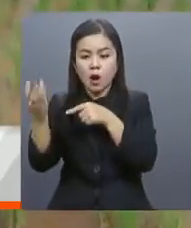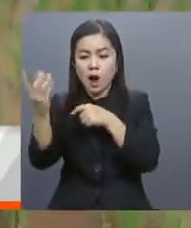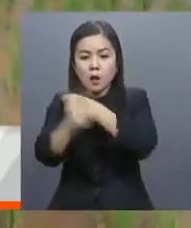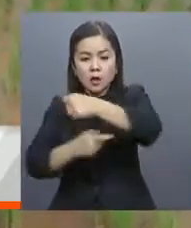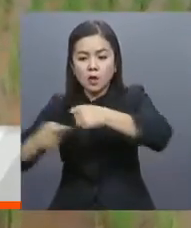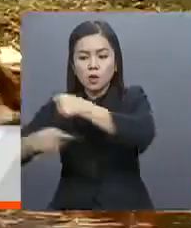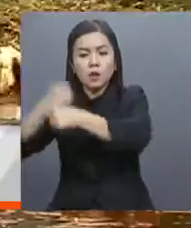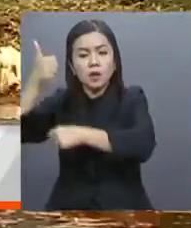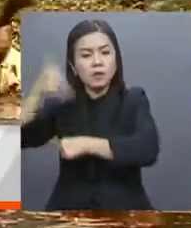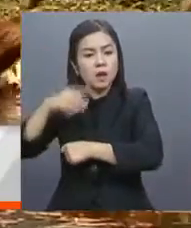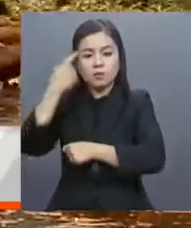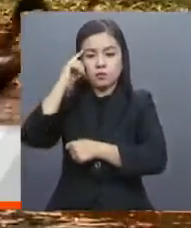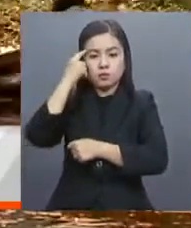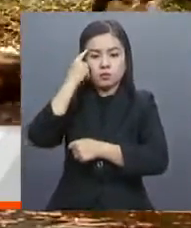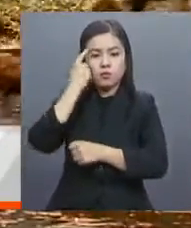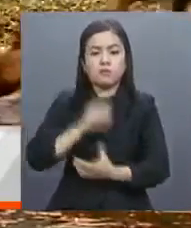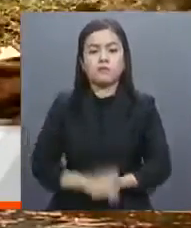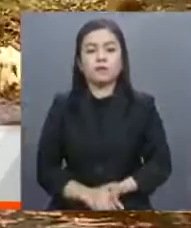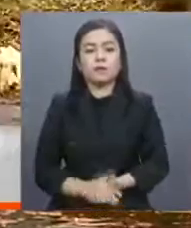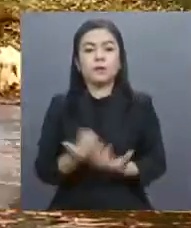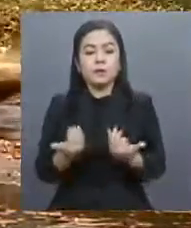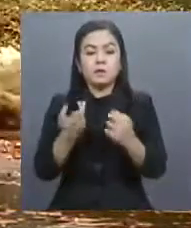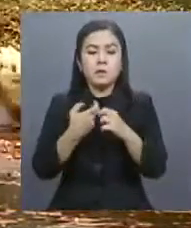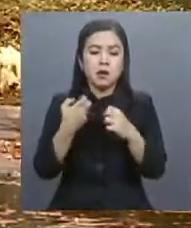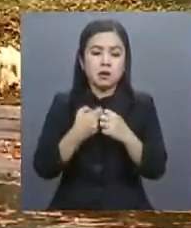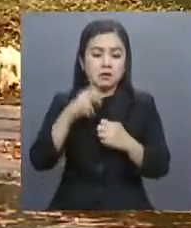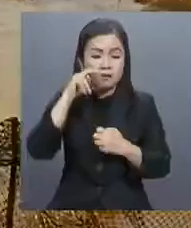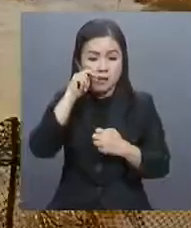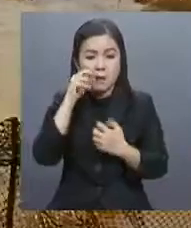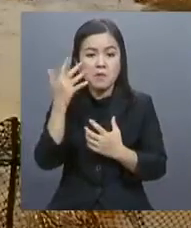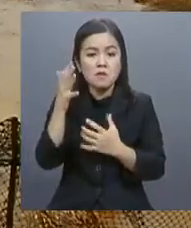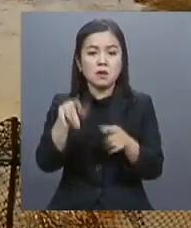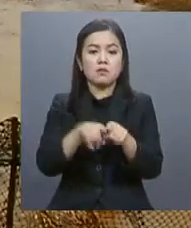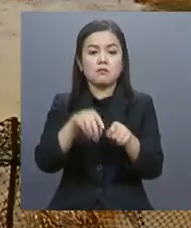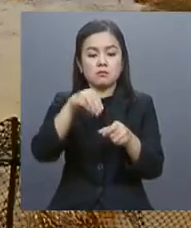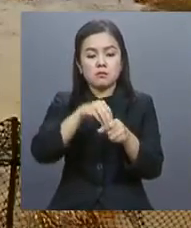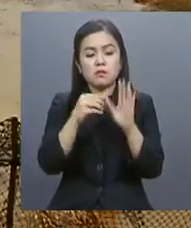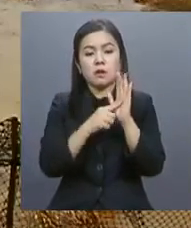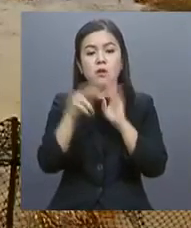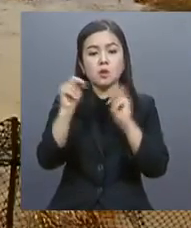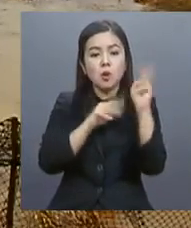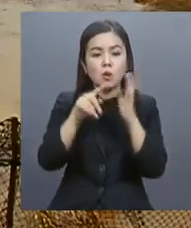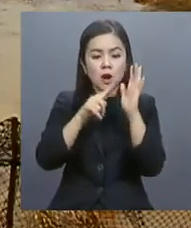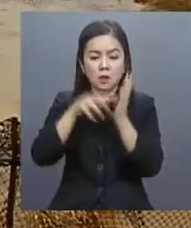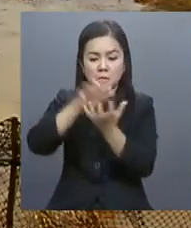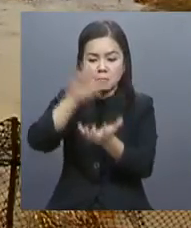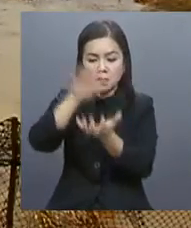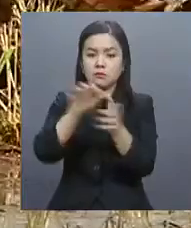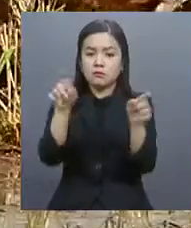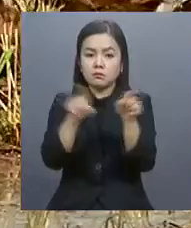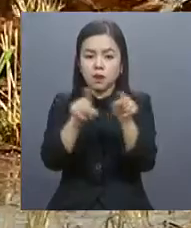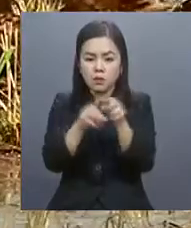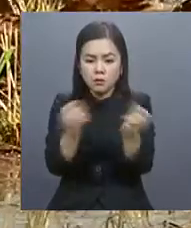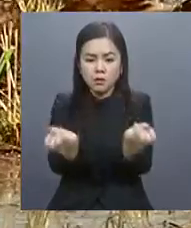ไม่สถานการณ์ภัยแล้งที่รุนแรงในจังหวัดนครสวรรค์และจังหวัดพิจิตรยังคงส่งผลกระทบและขยายวงกว้